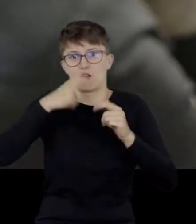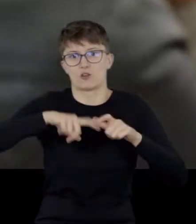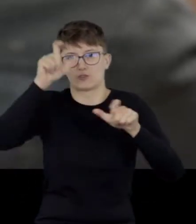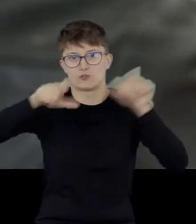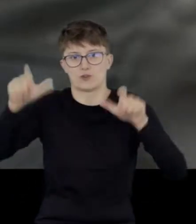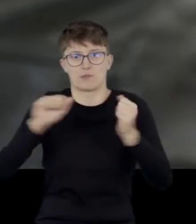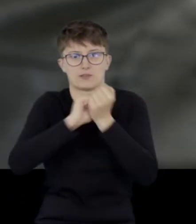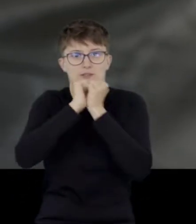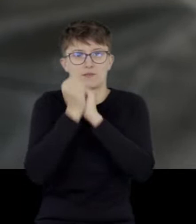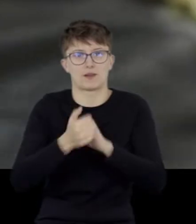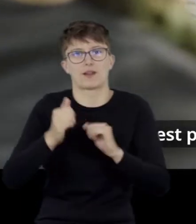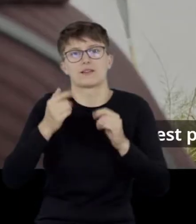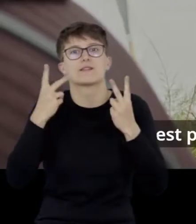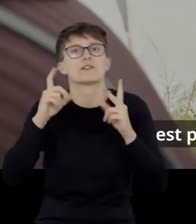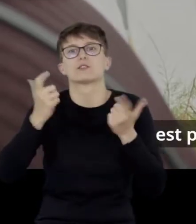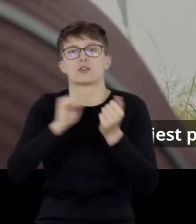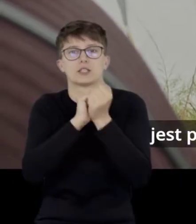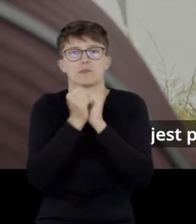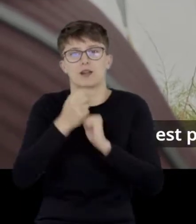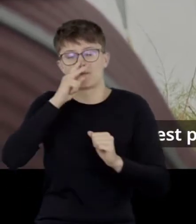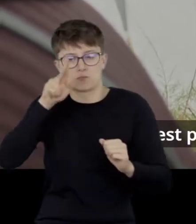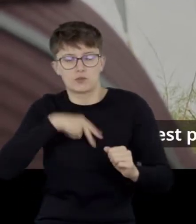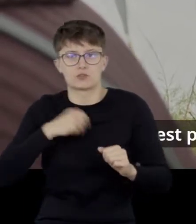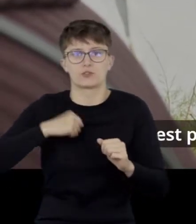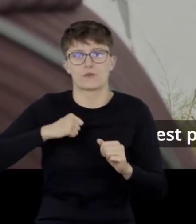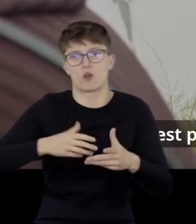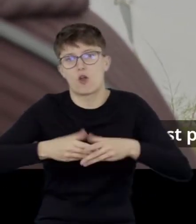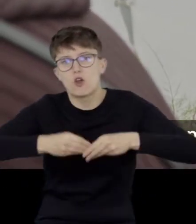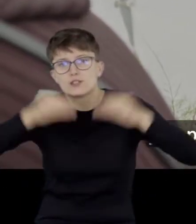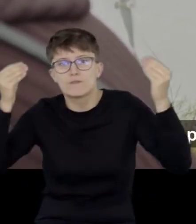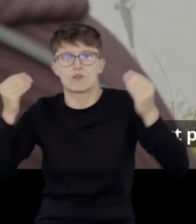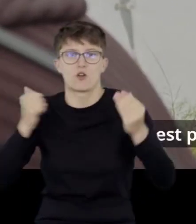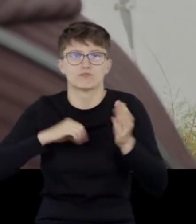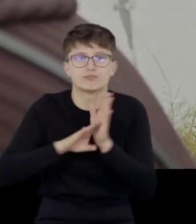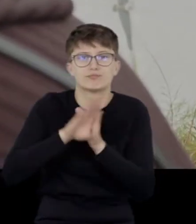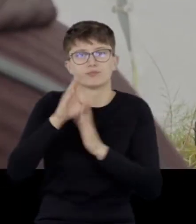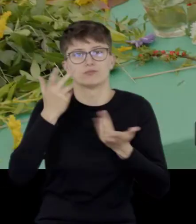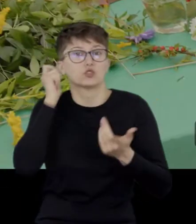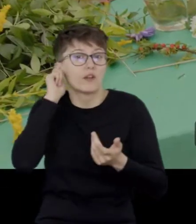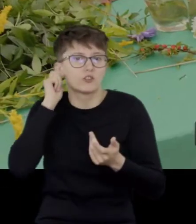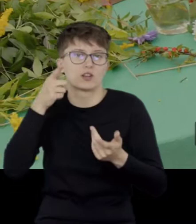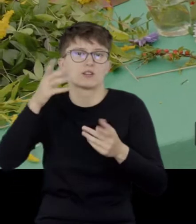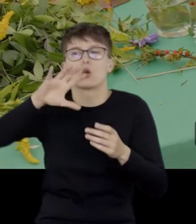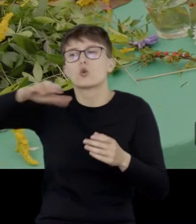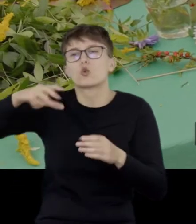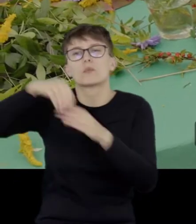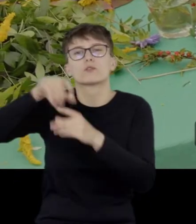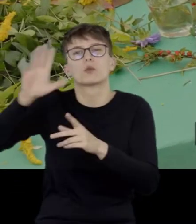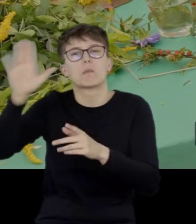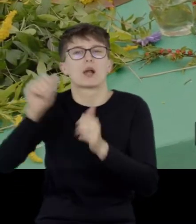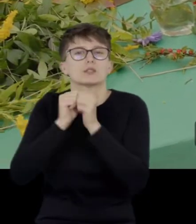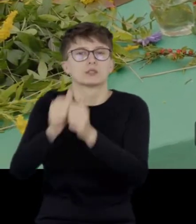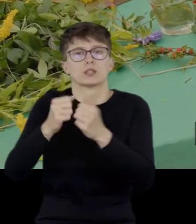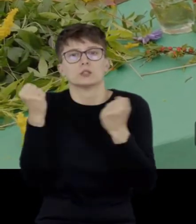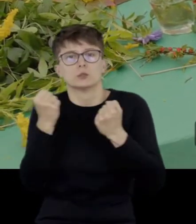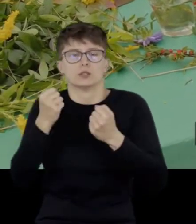w naszych uczestnikach, jest przede wszystkim zmiana w postrzeganiu własnego rozwoju. Dziewczyny, szczególnie z